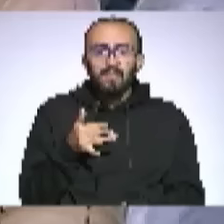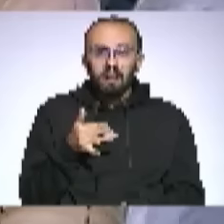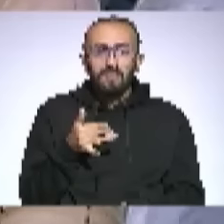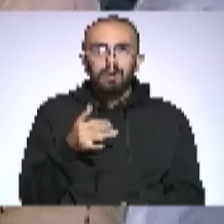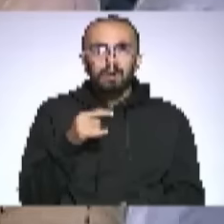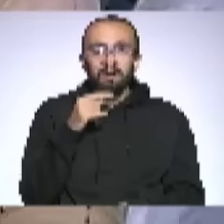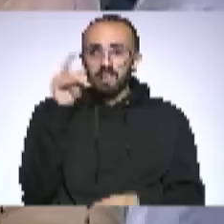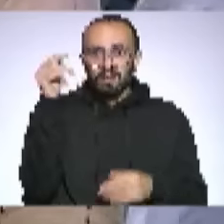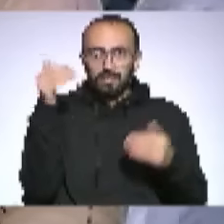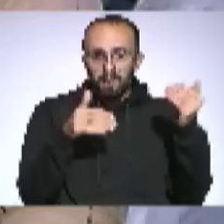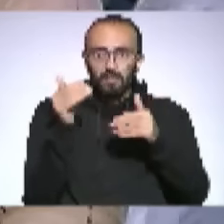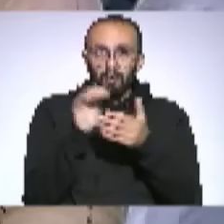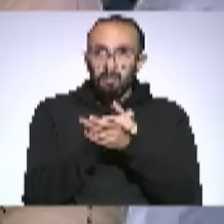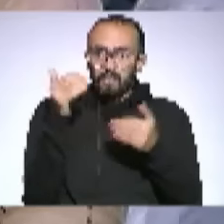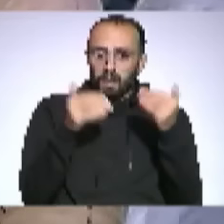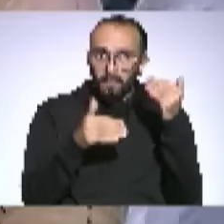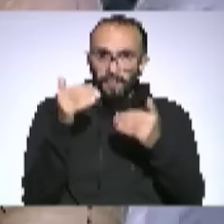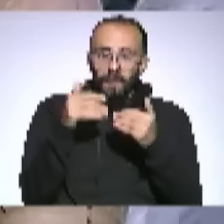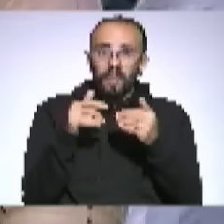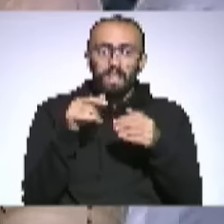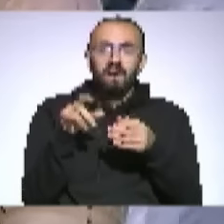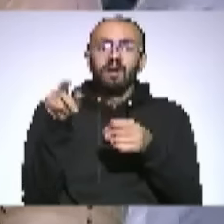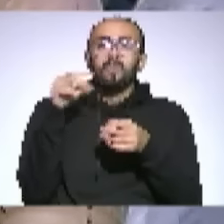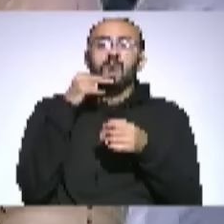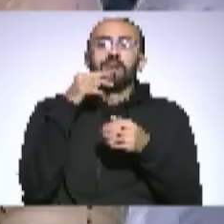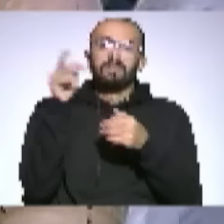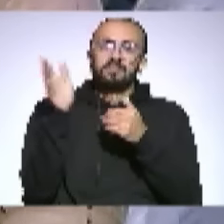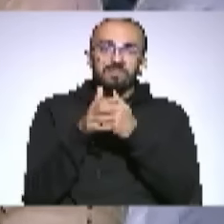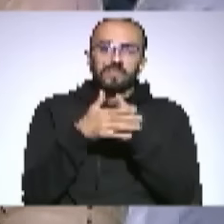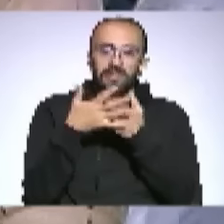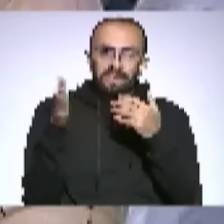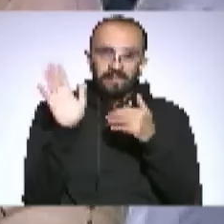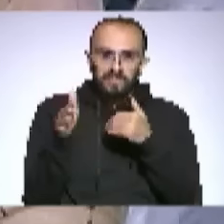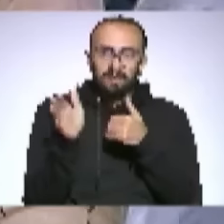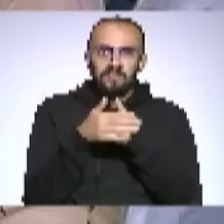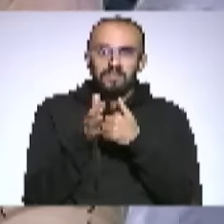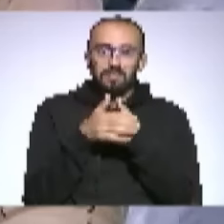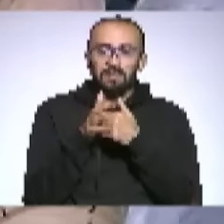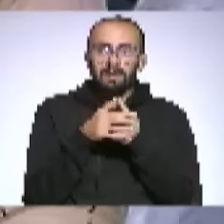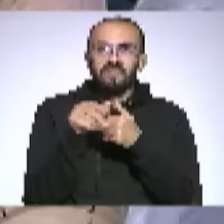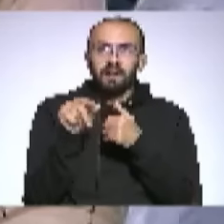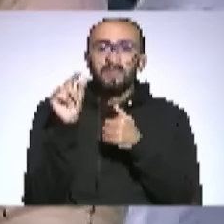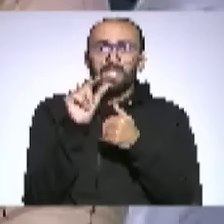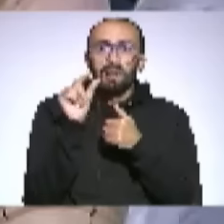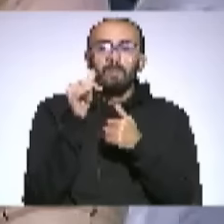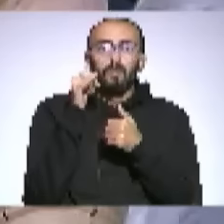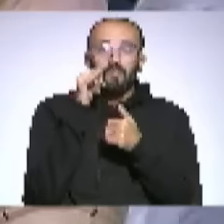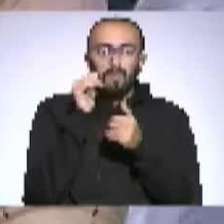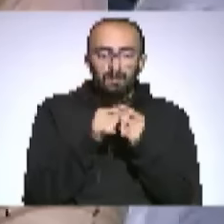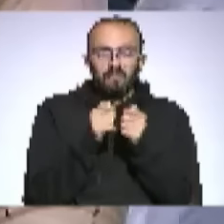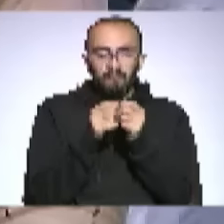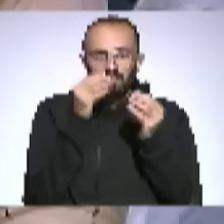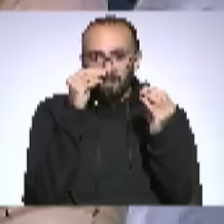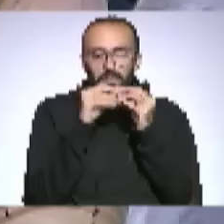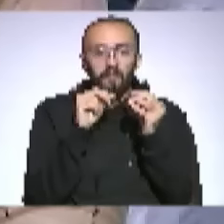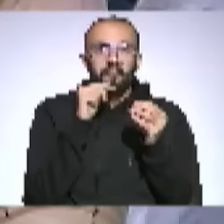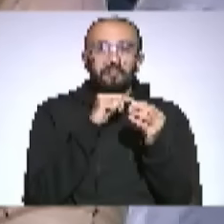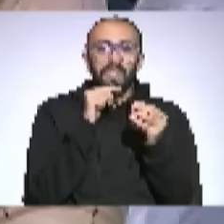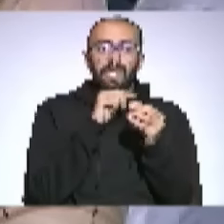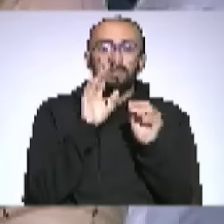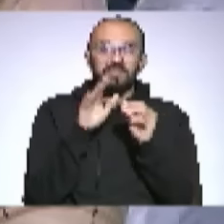من ناس من اصدقائه وانه له علاقات نسائيه كتير فهو عنده برنامج للتعارف على البنات ا